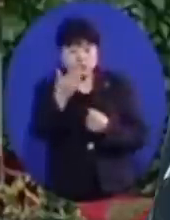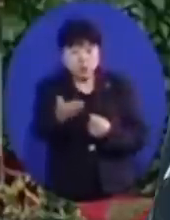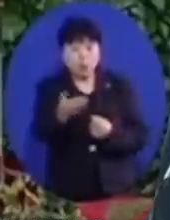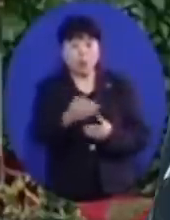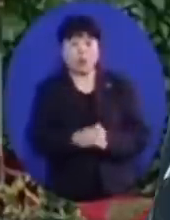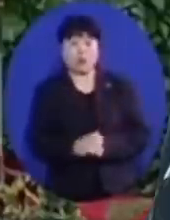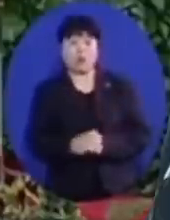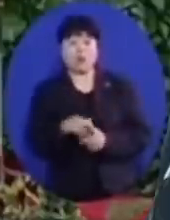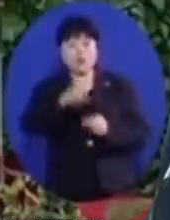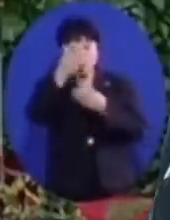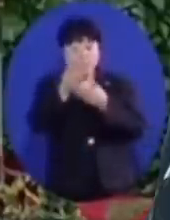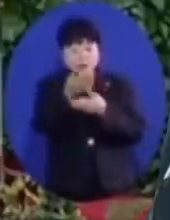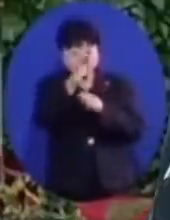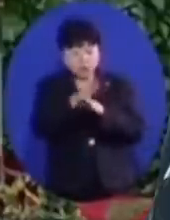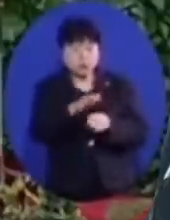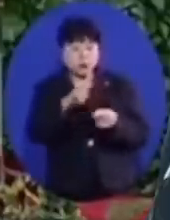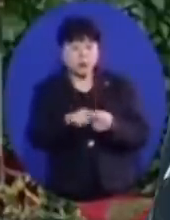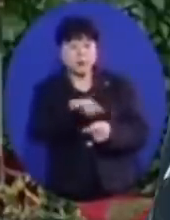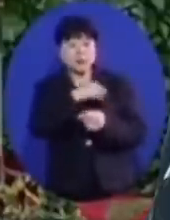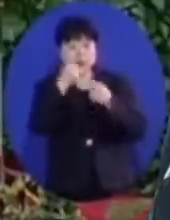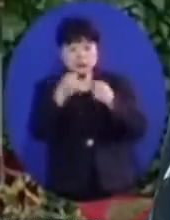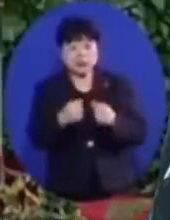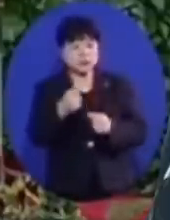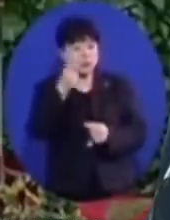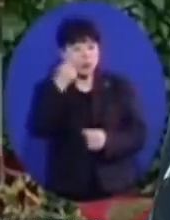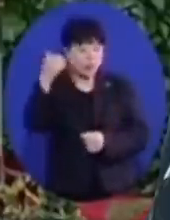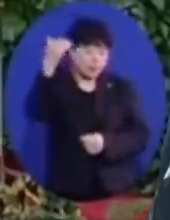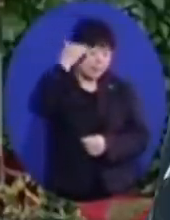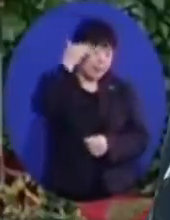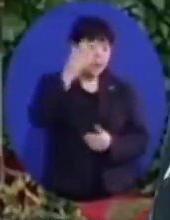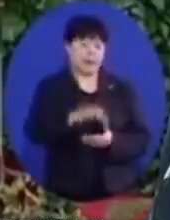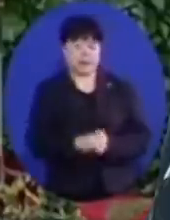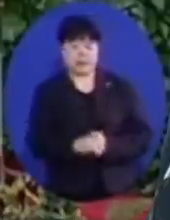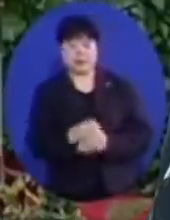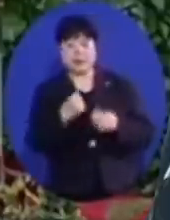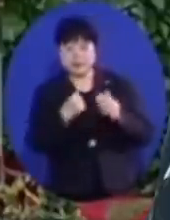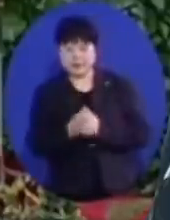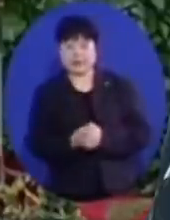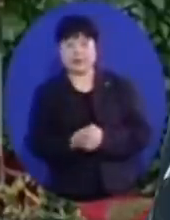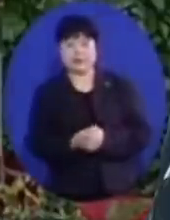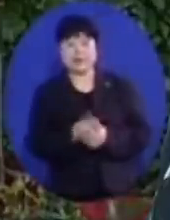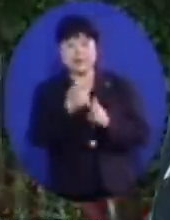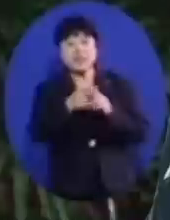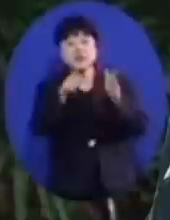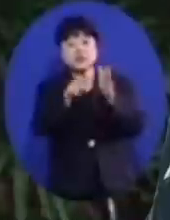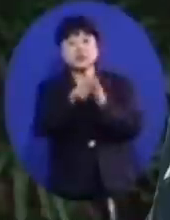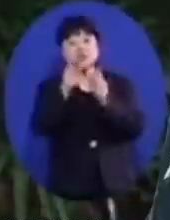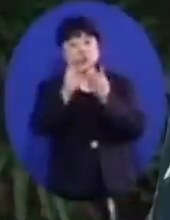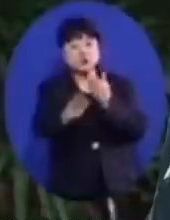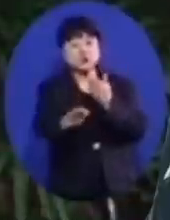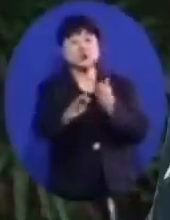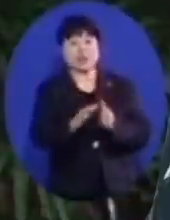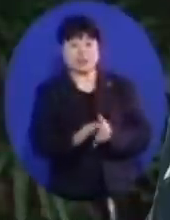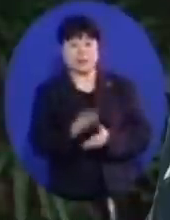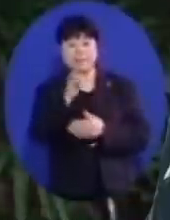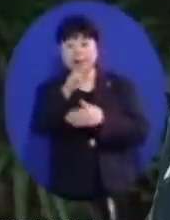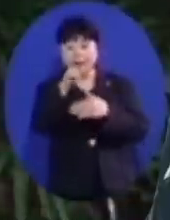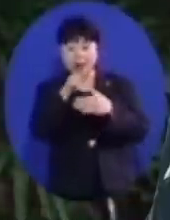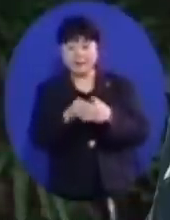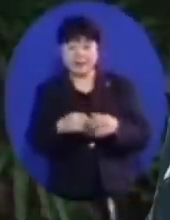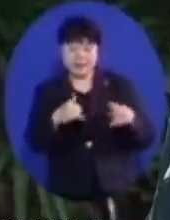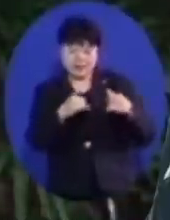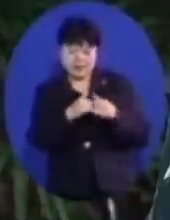우리는 구원받은 선거답게 능력 있는 삶을 살지 못하도록 합니다 그러므로 우리가 예수를 믿고 난 다음부터 시작해서 마음에